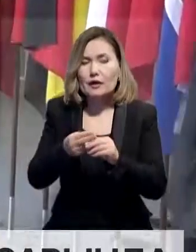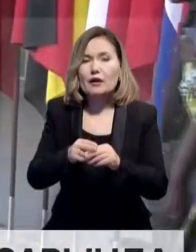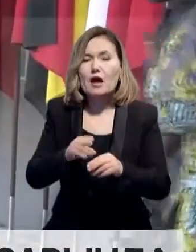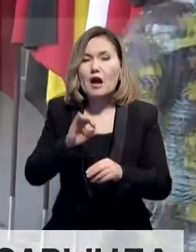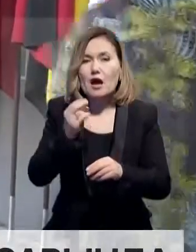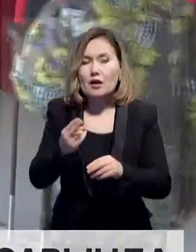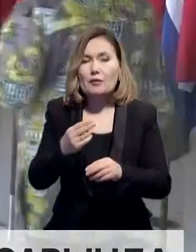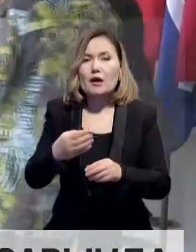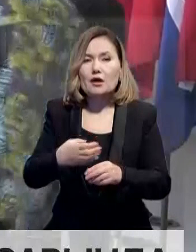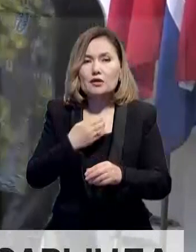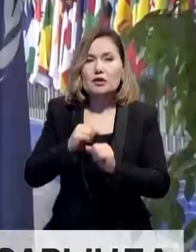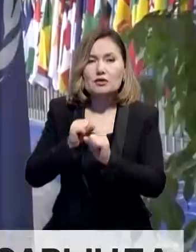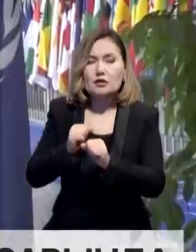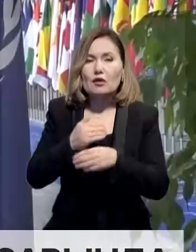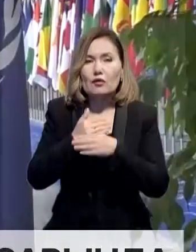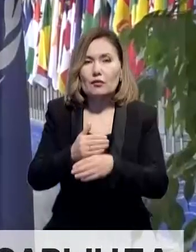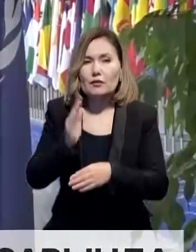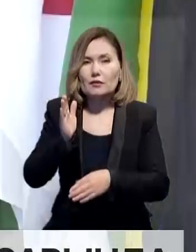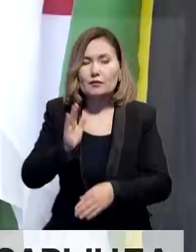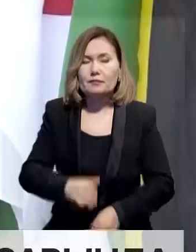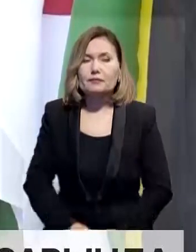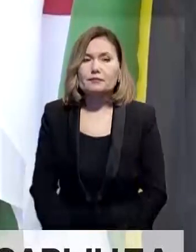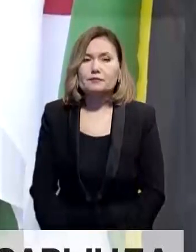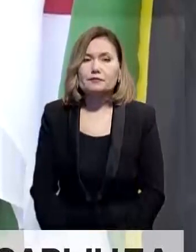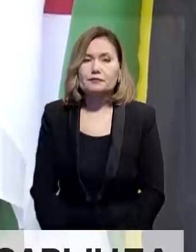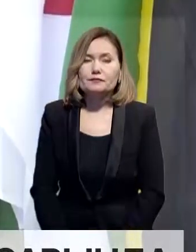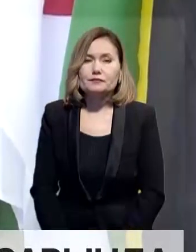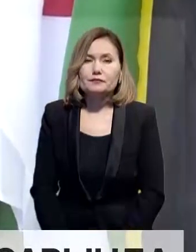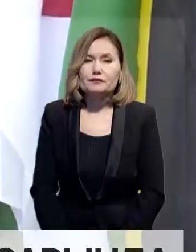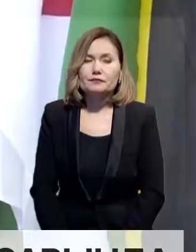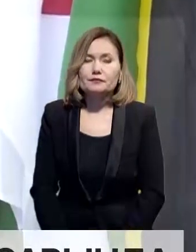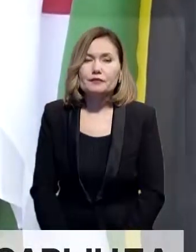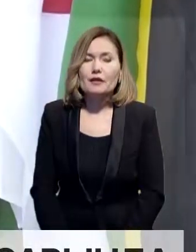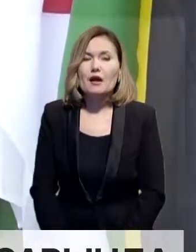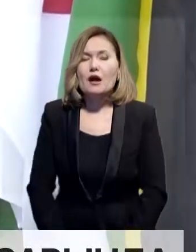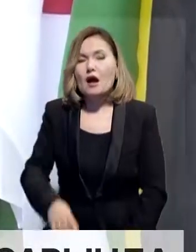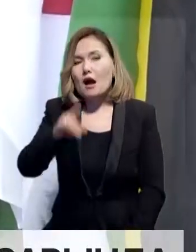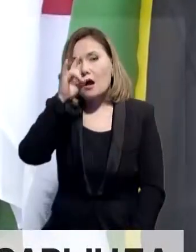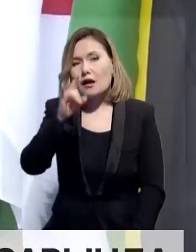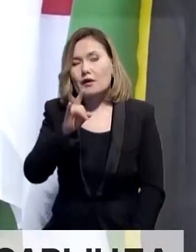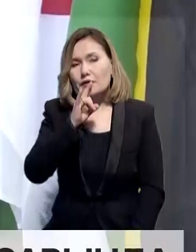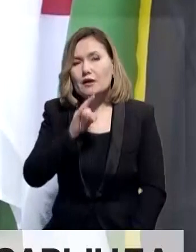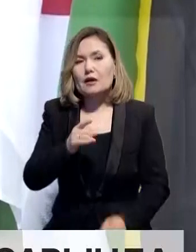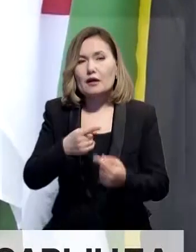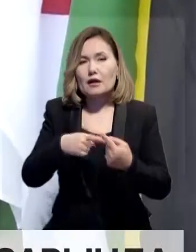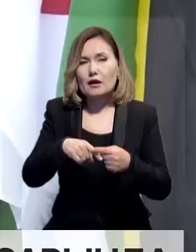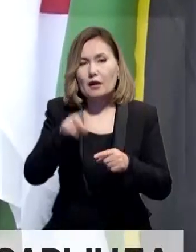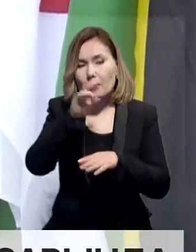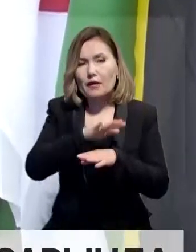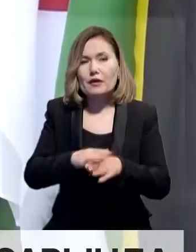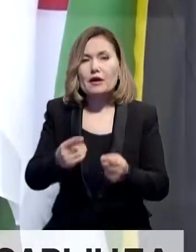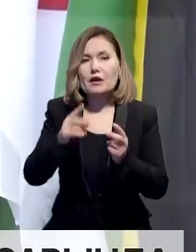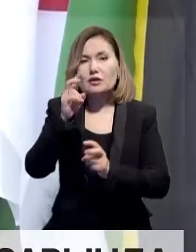әлеуметтік сақтандыру қорда жәрдемдеседі. Нас очень радует то, что профсоюзы нашли в себе силу. Қазақстан өнеркәсіптік мемлекет. Сіздерде